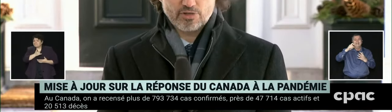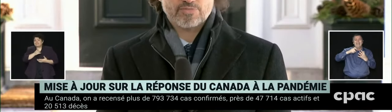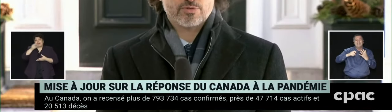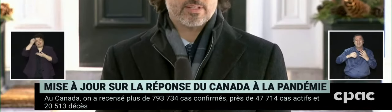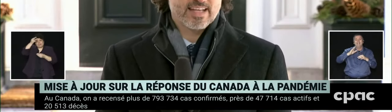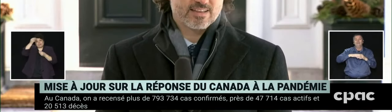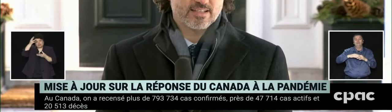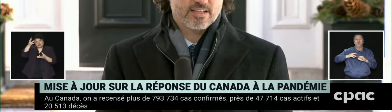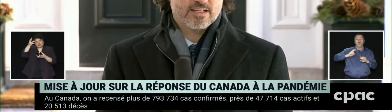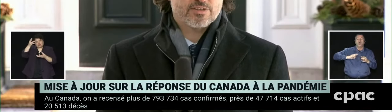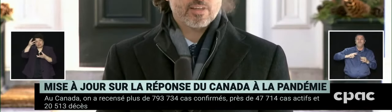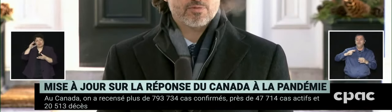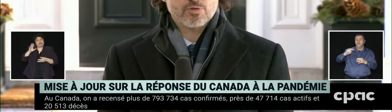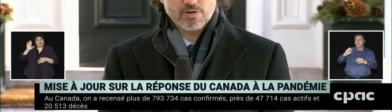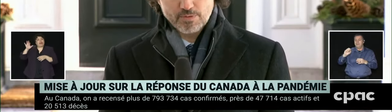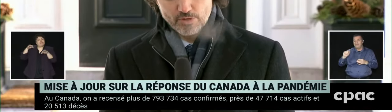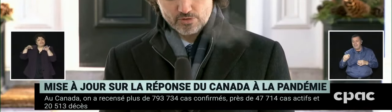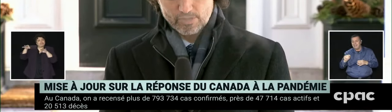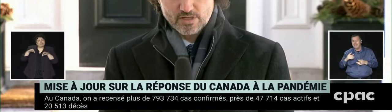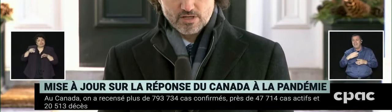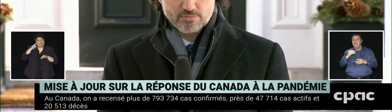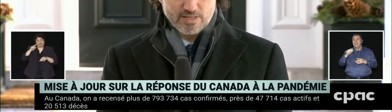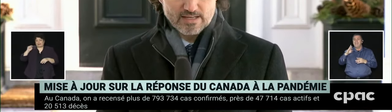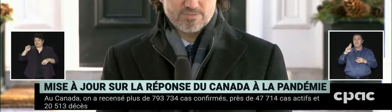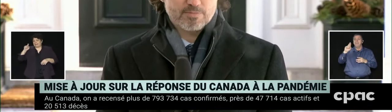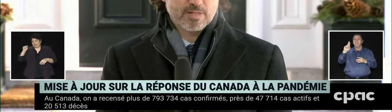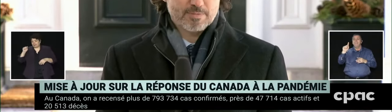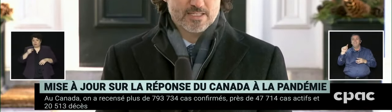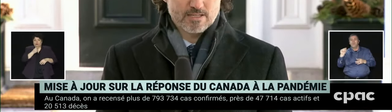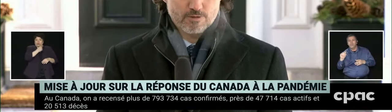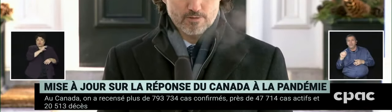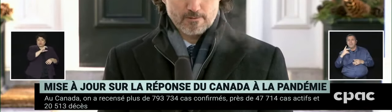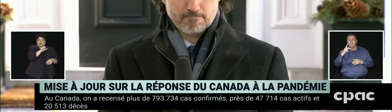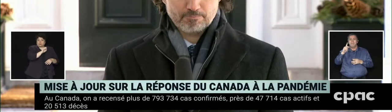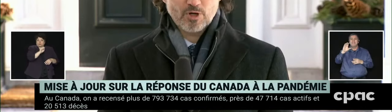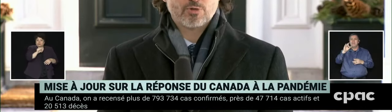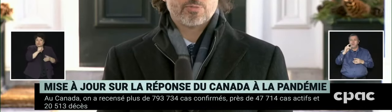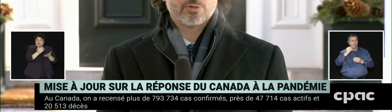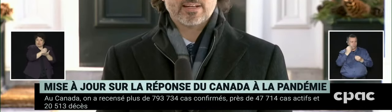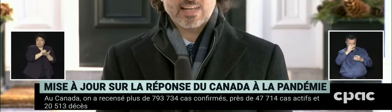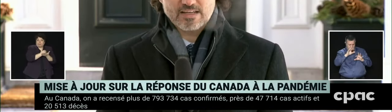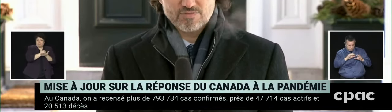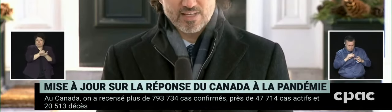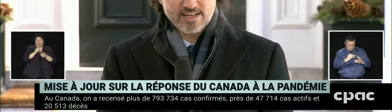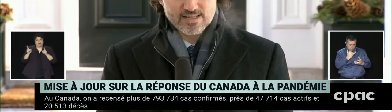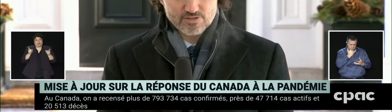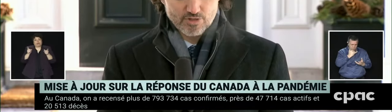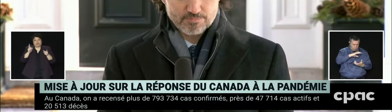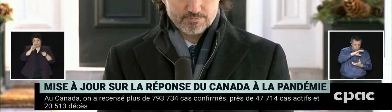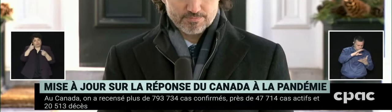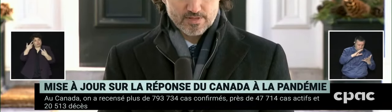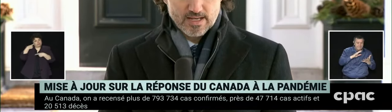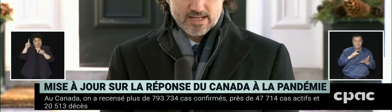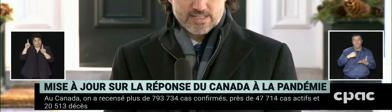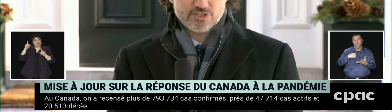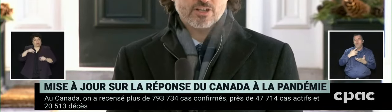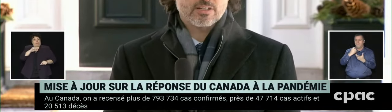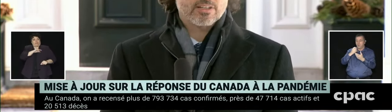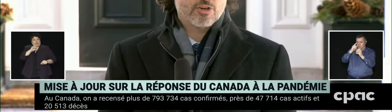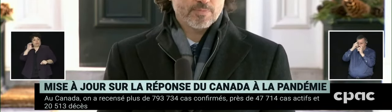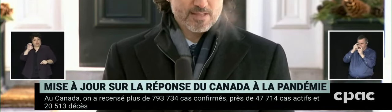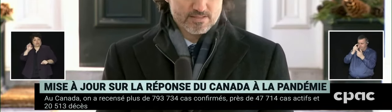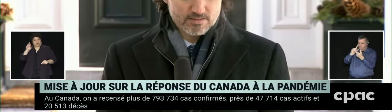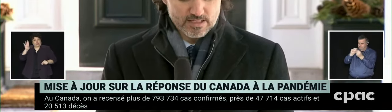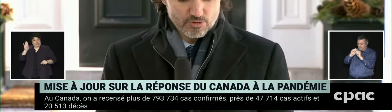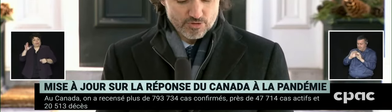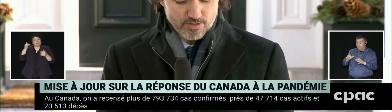matière de revenus nets et de revenus bruts pour qualifier pour la PCU. On veut clarifier la question. Les gens